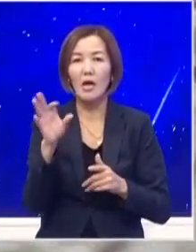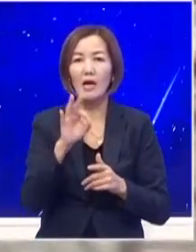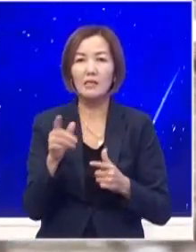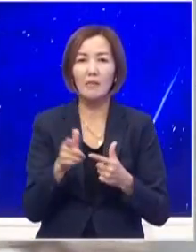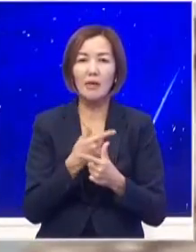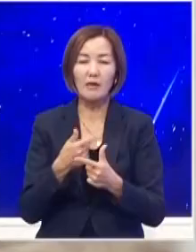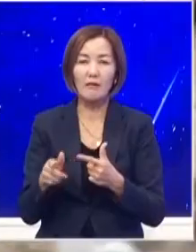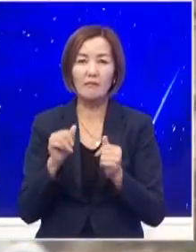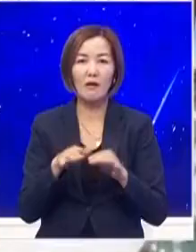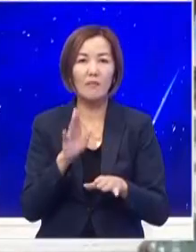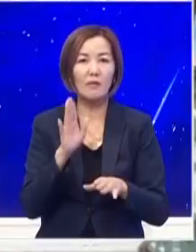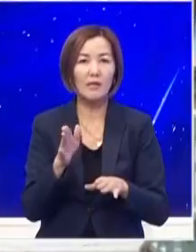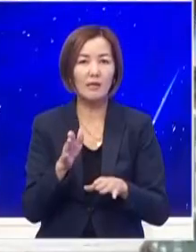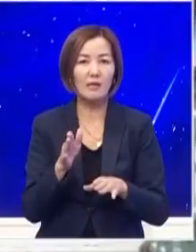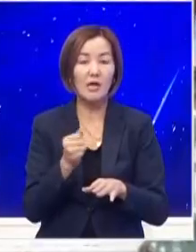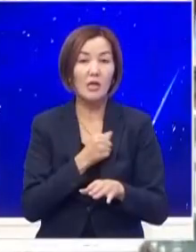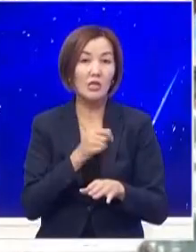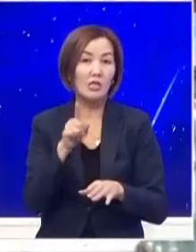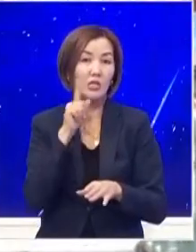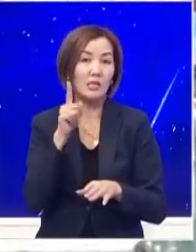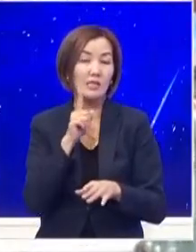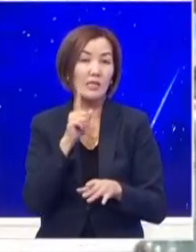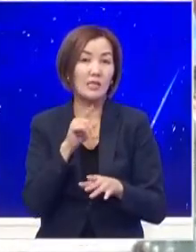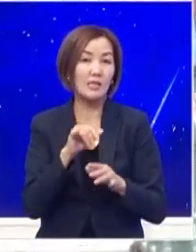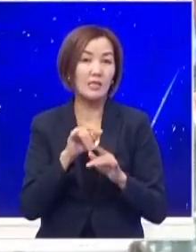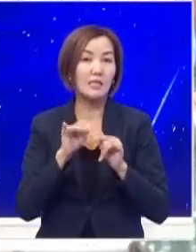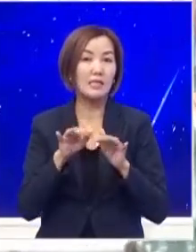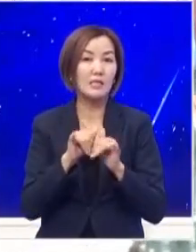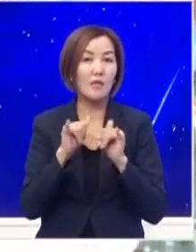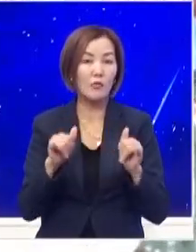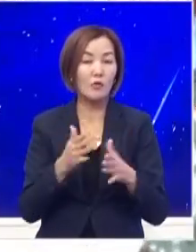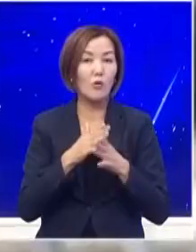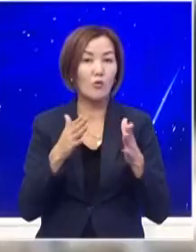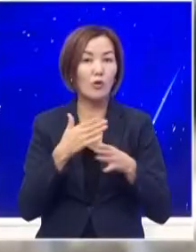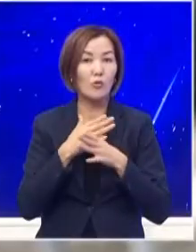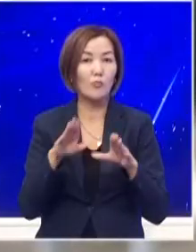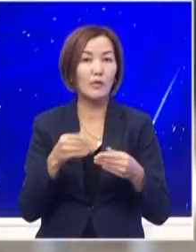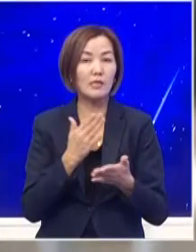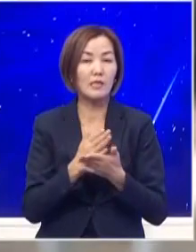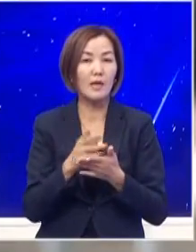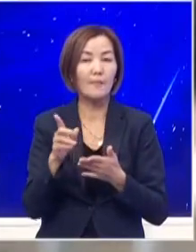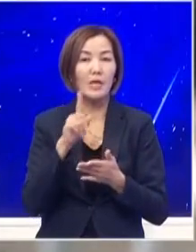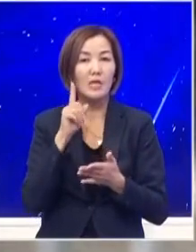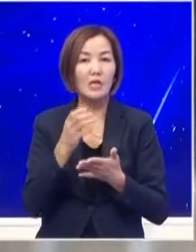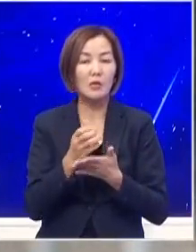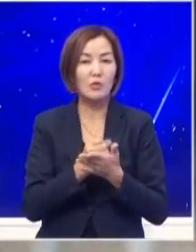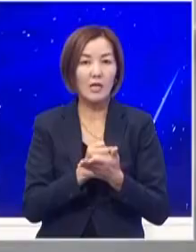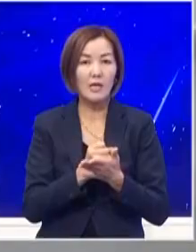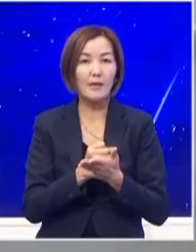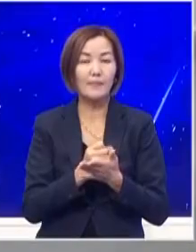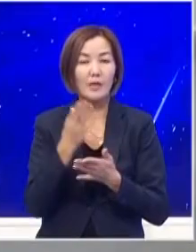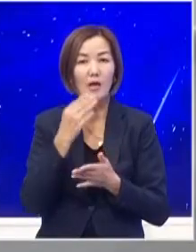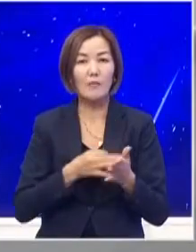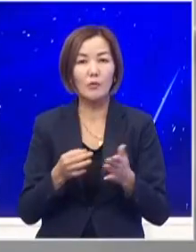қабылданады. Бұл еліне жанашыр жастардың ісін ілгерілетуге үлкен көмек, дейді жастар ресурстық орталығы. Айта кетерлігі,